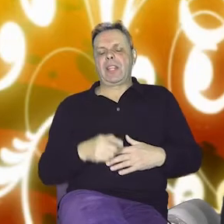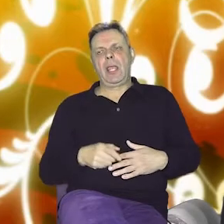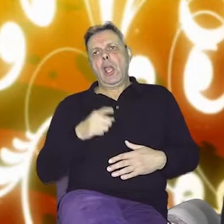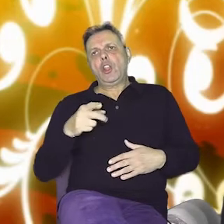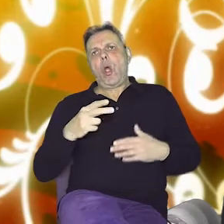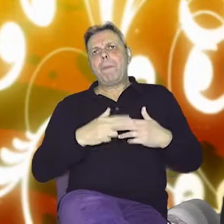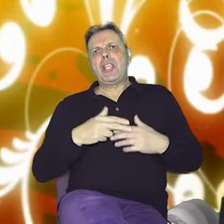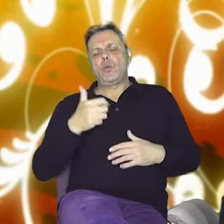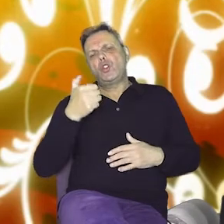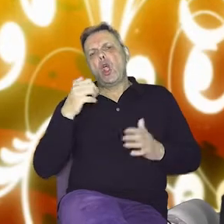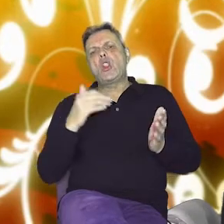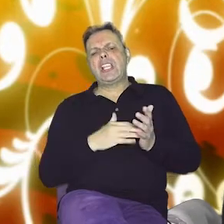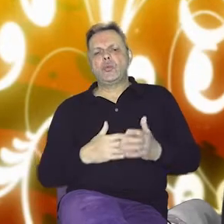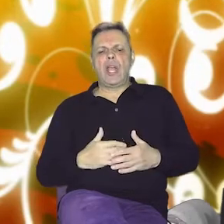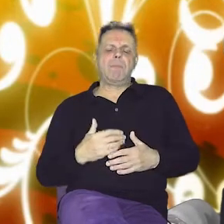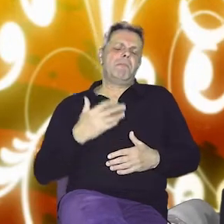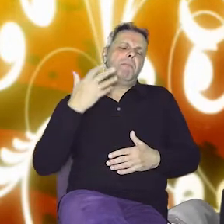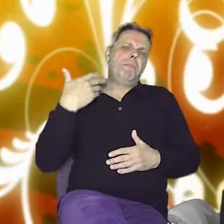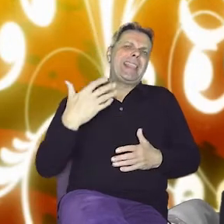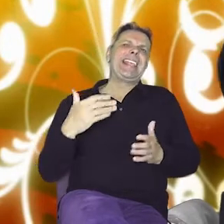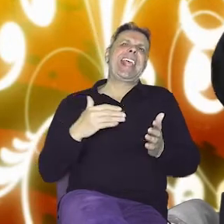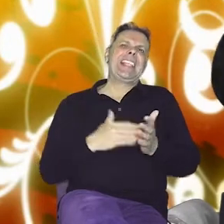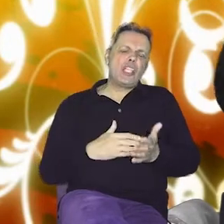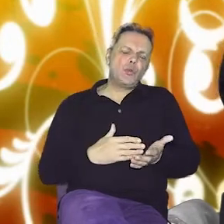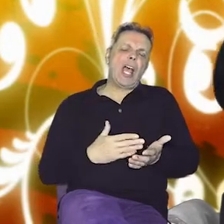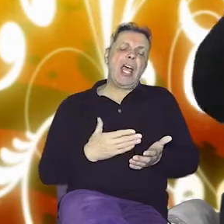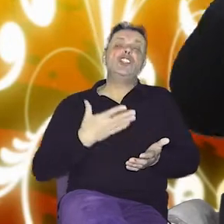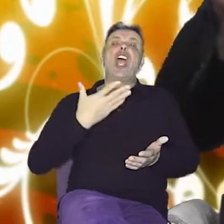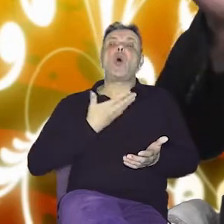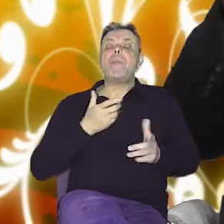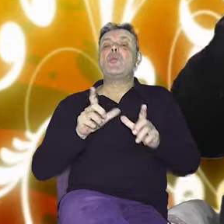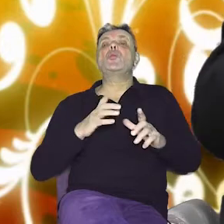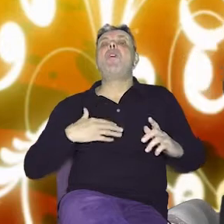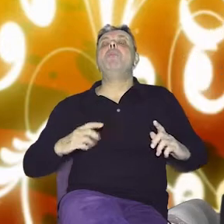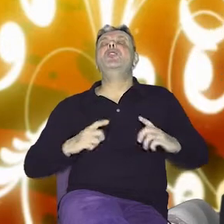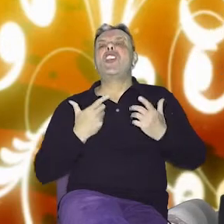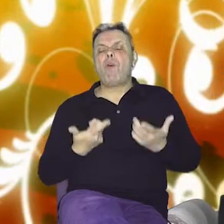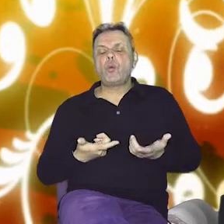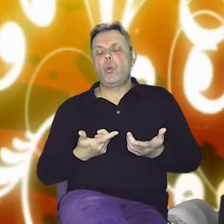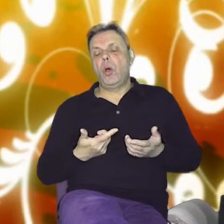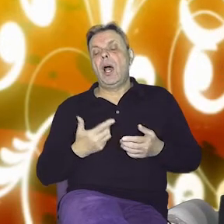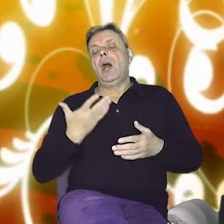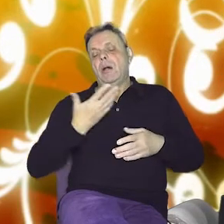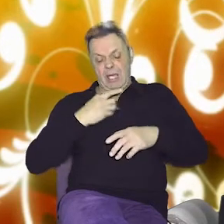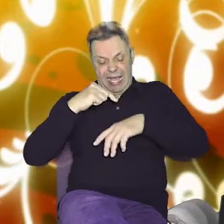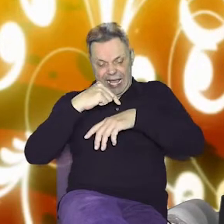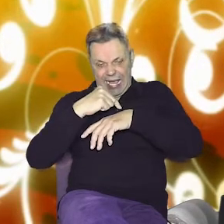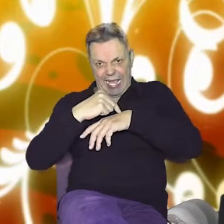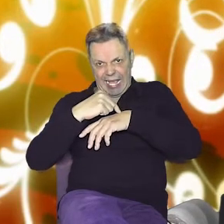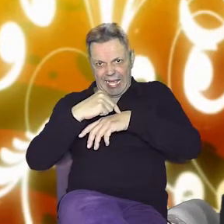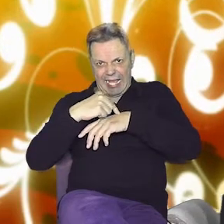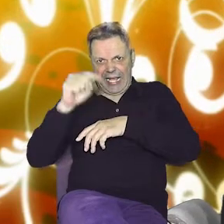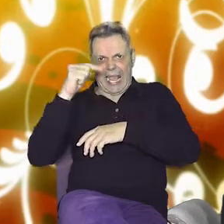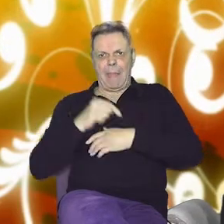oko 100,000 ili 50,000 će im dobiti tijekom života ovoga nekakvu